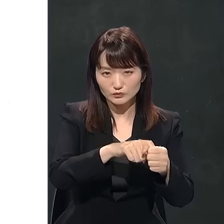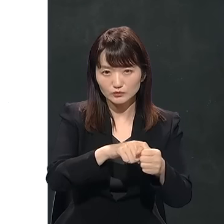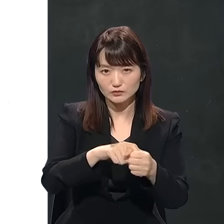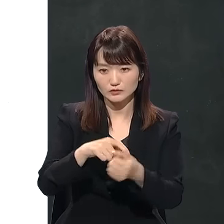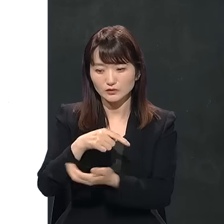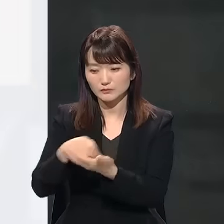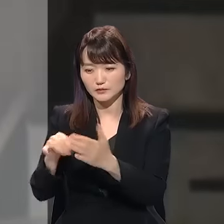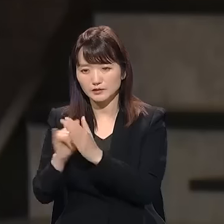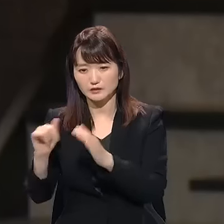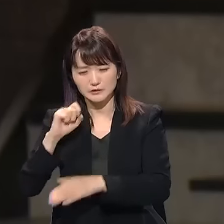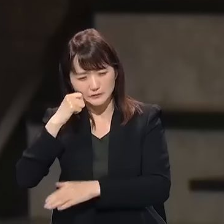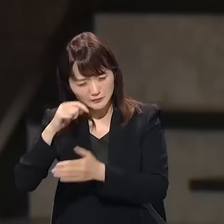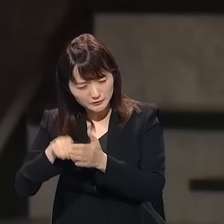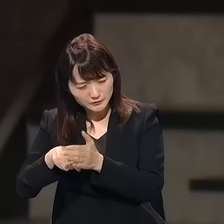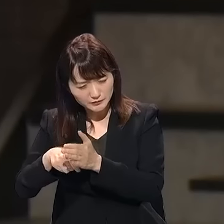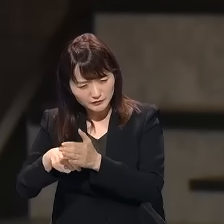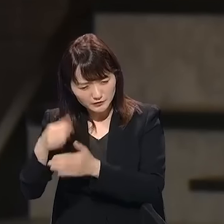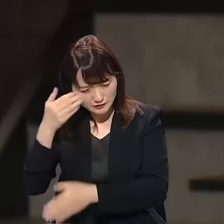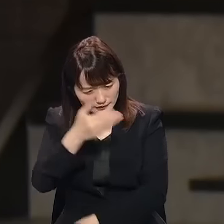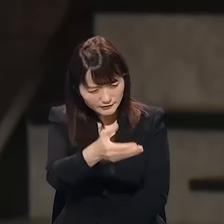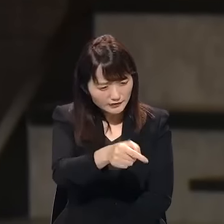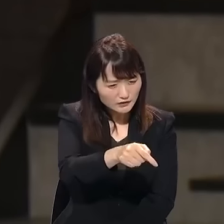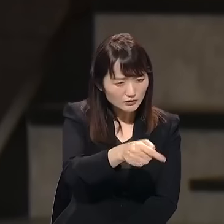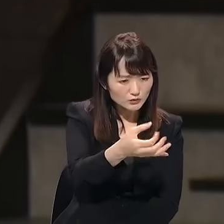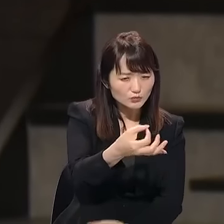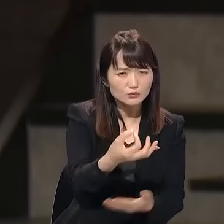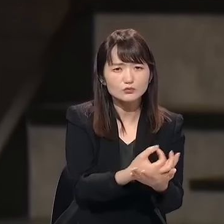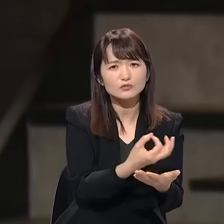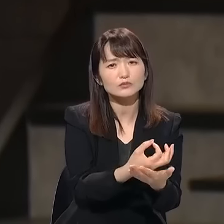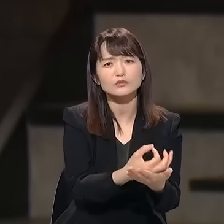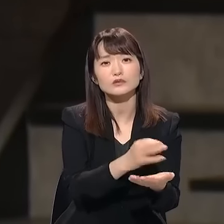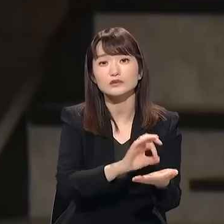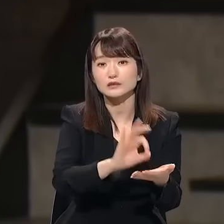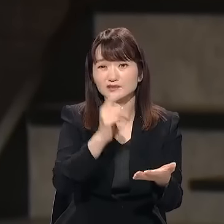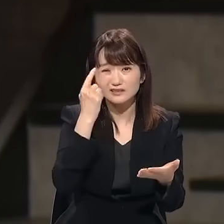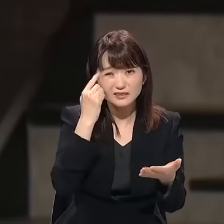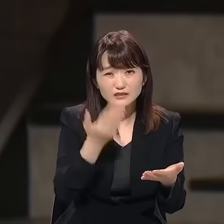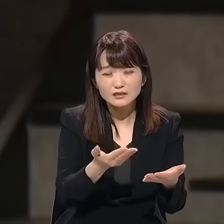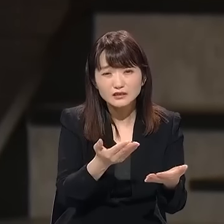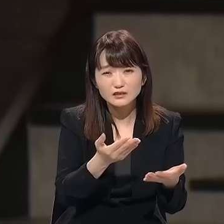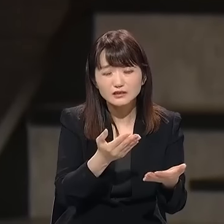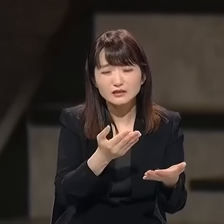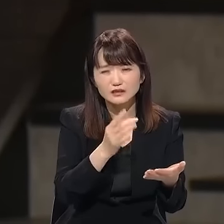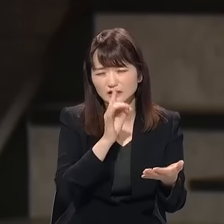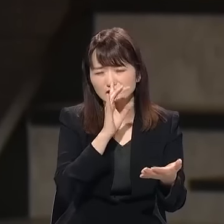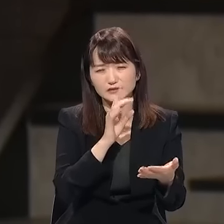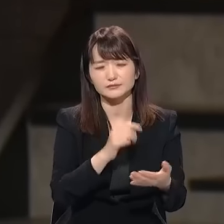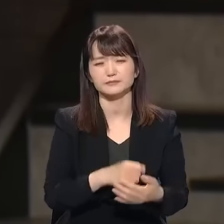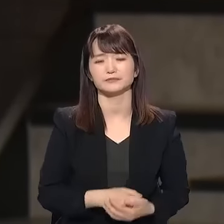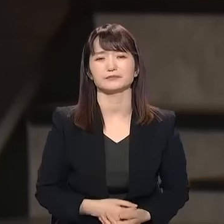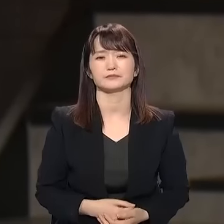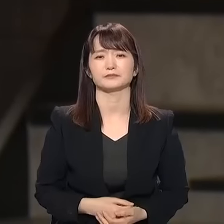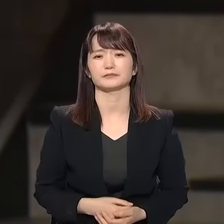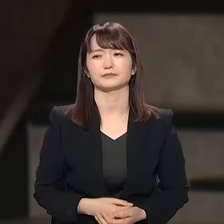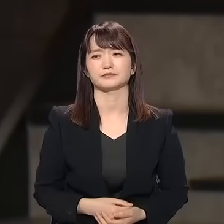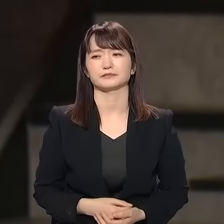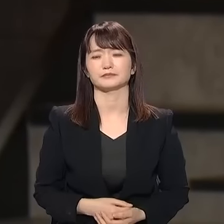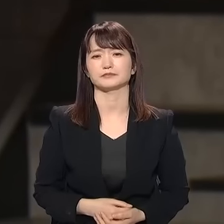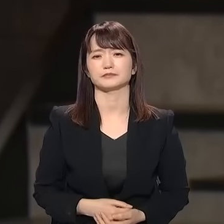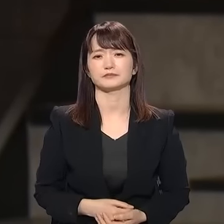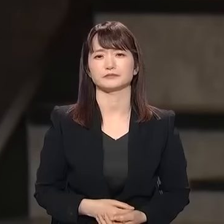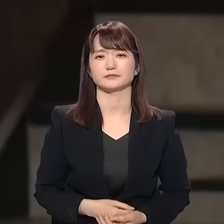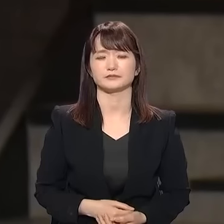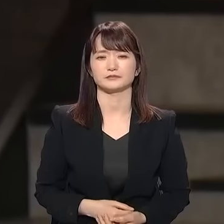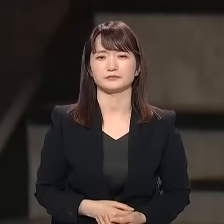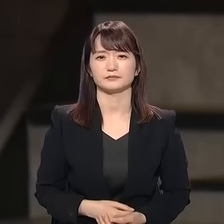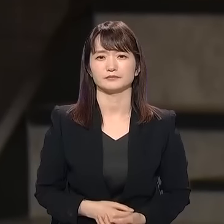가운데서도 그 기정을 했는데 이걸 갖다 돈벌이 하는데 써서 되겠느냐 상식적으로 그렇게 이제 비난을 하고 있고요 또 이제